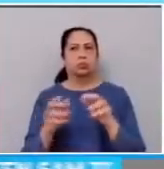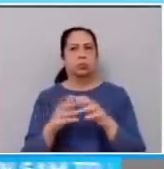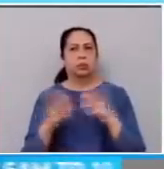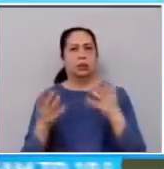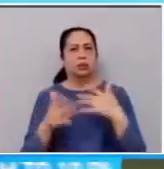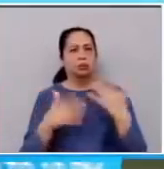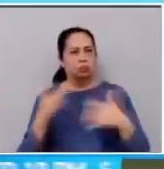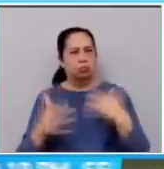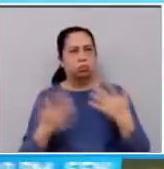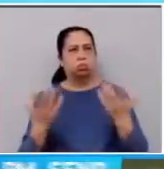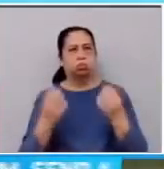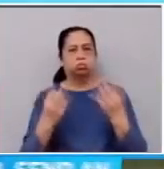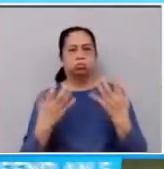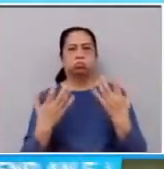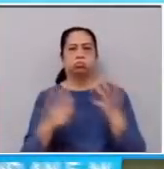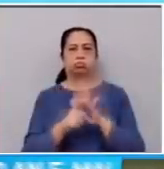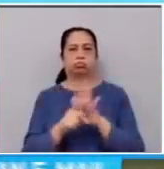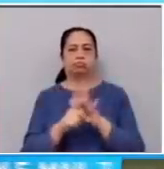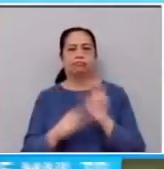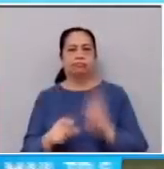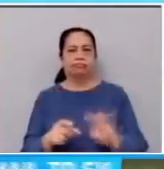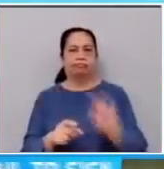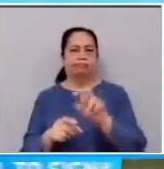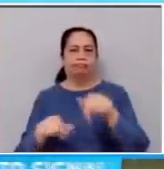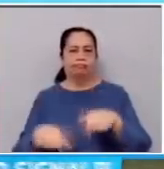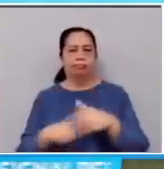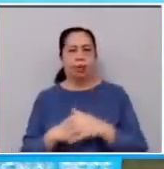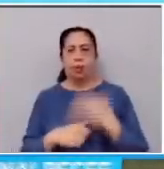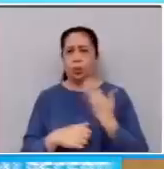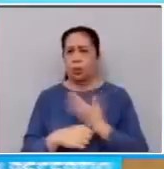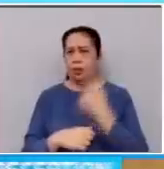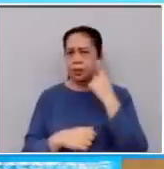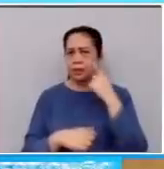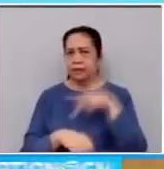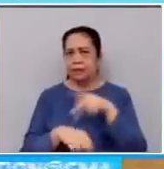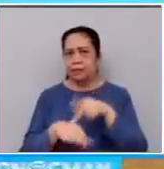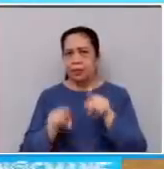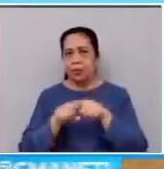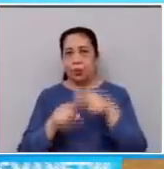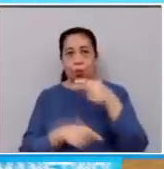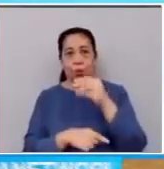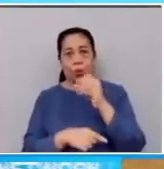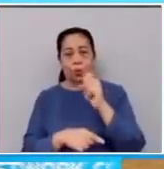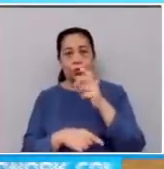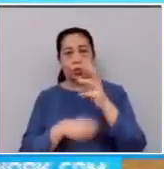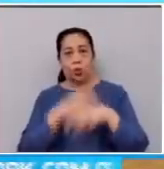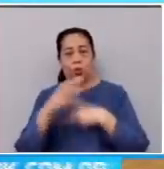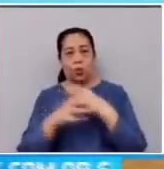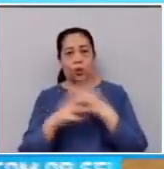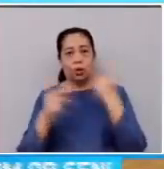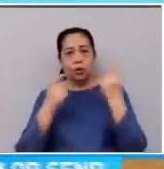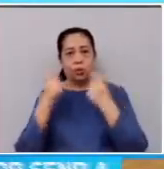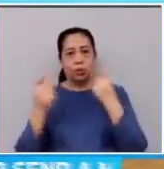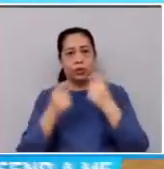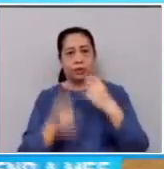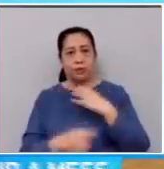ating domestic travel. Mm-hmm. And we understand Pilipinas din po mag-host ng World Tourism Congress, tama